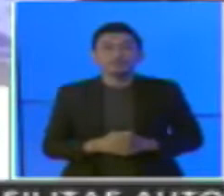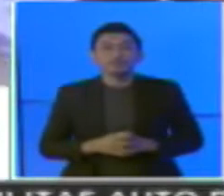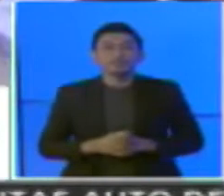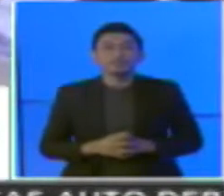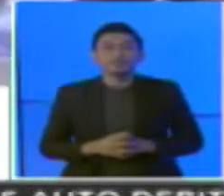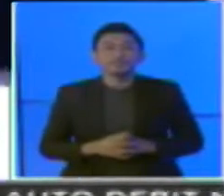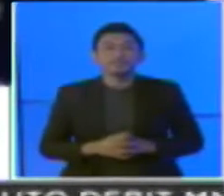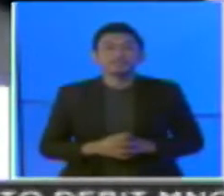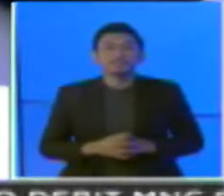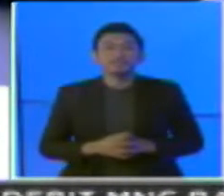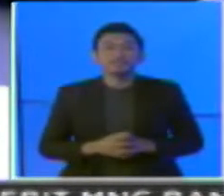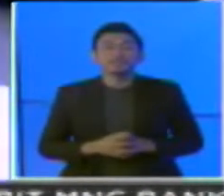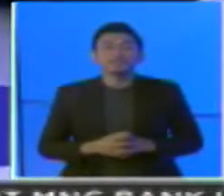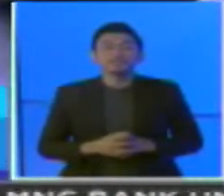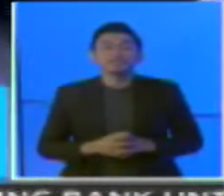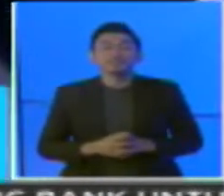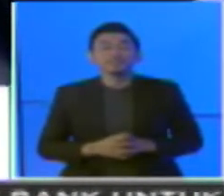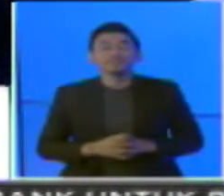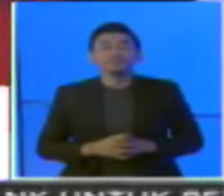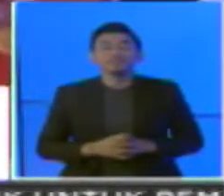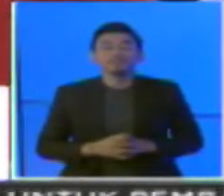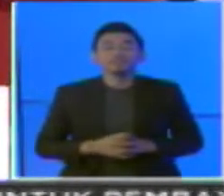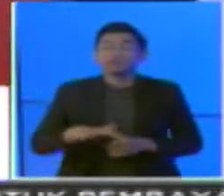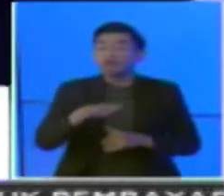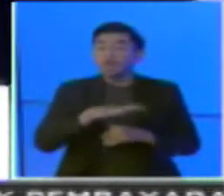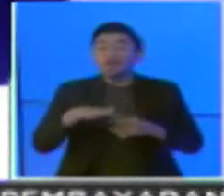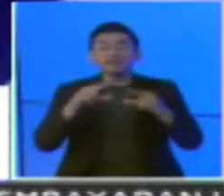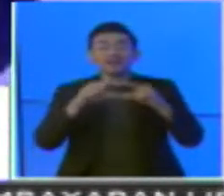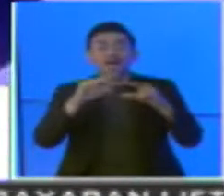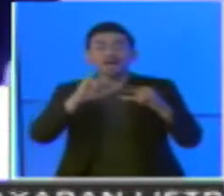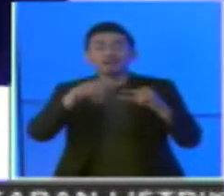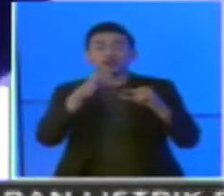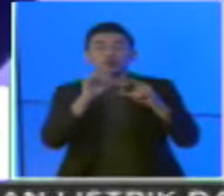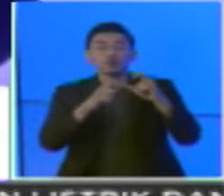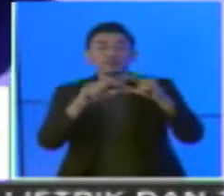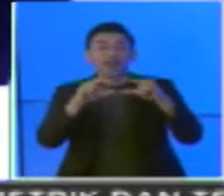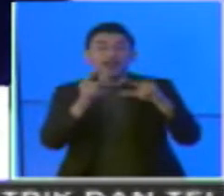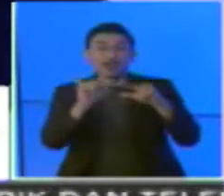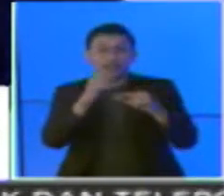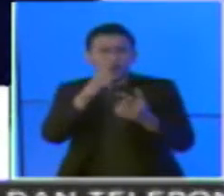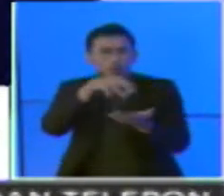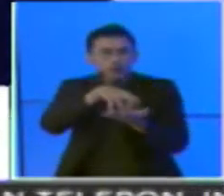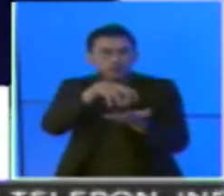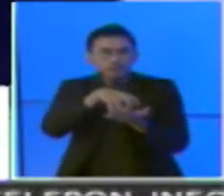Di area tak jauh dari kawasan Arjosari, terdapat sebuah wahana bermain, yakni Frozen World.